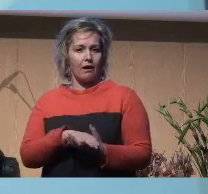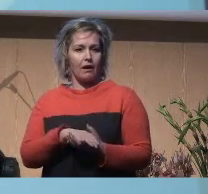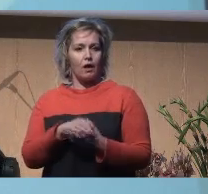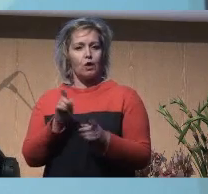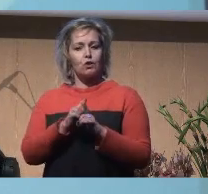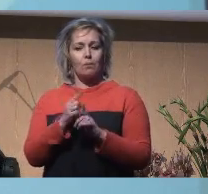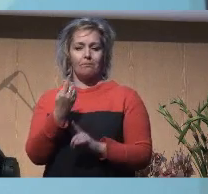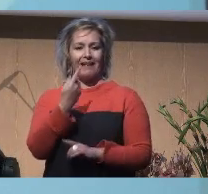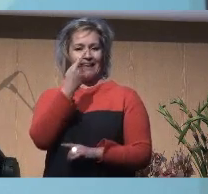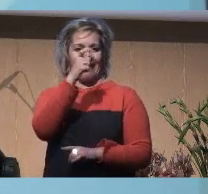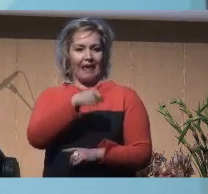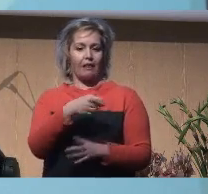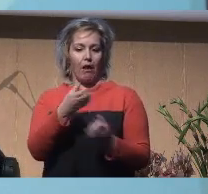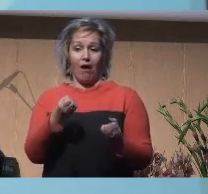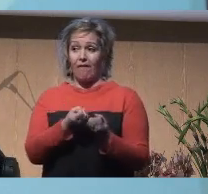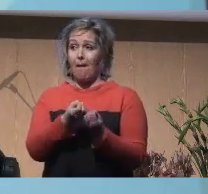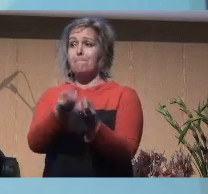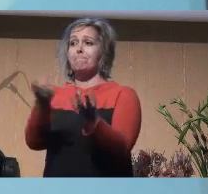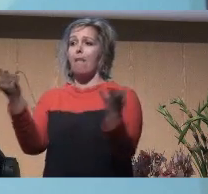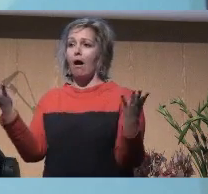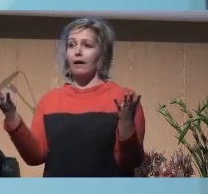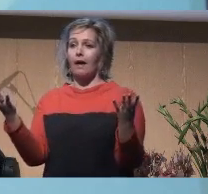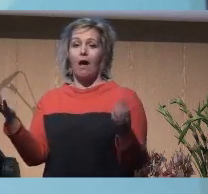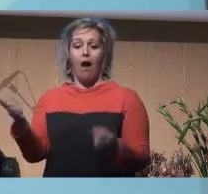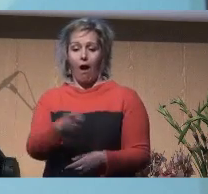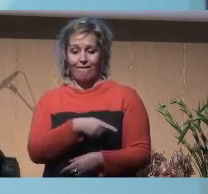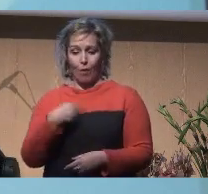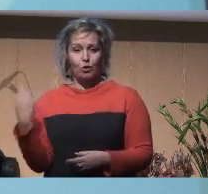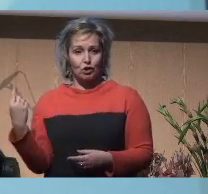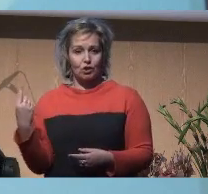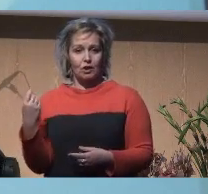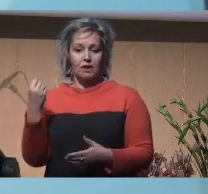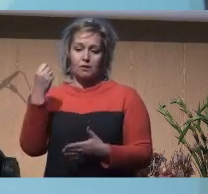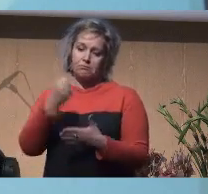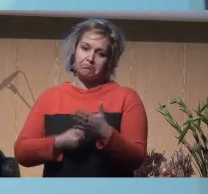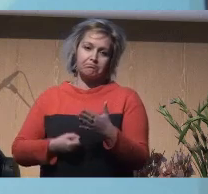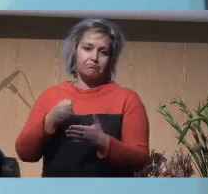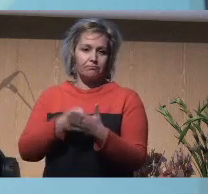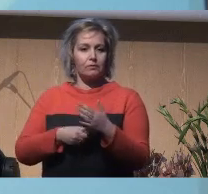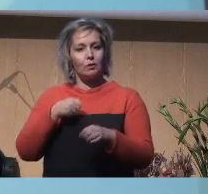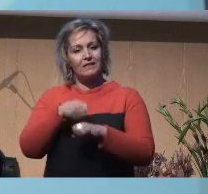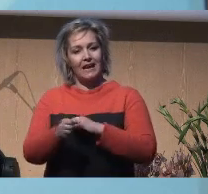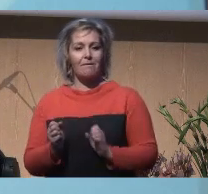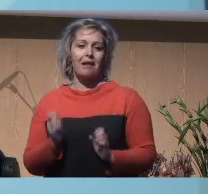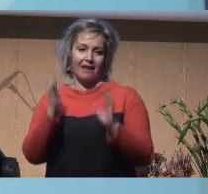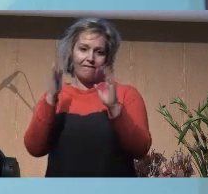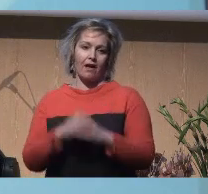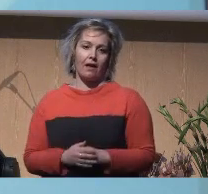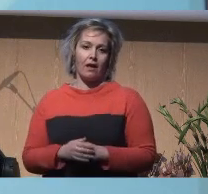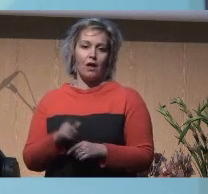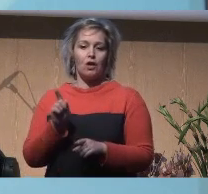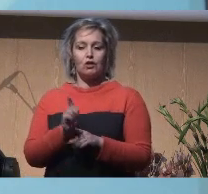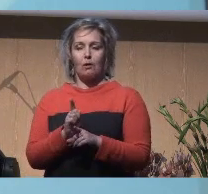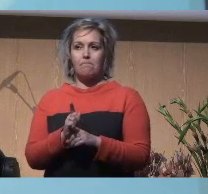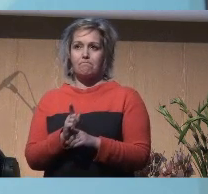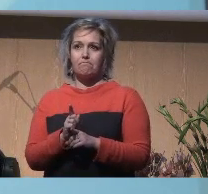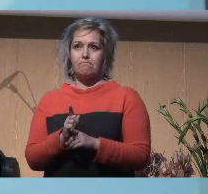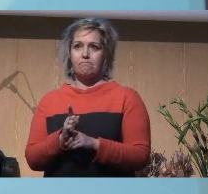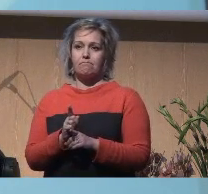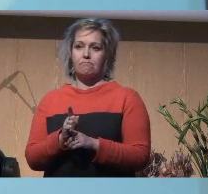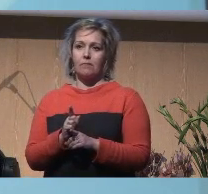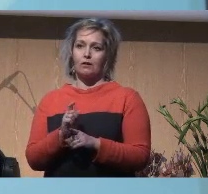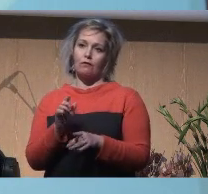som en av mange, av oss mange, som strever med livet. Som har gått